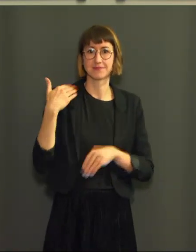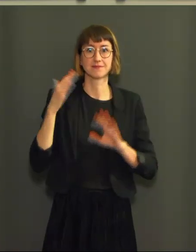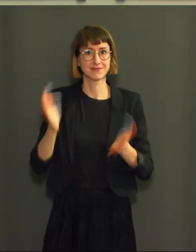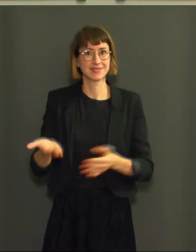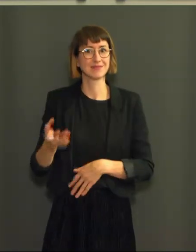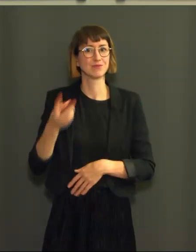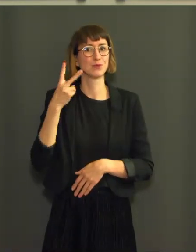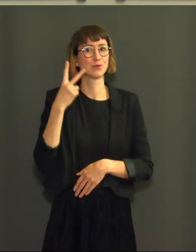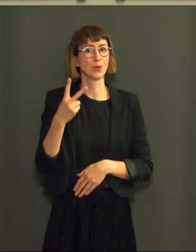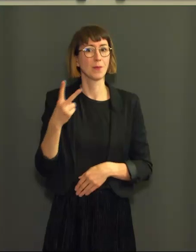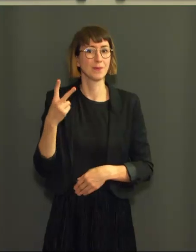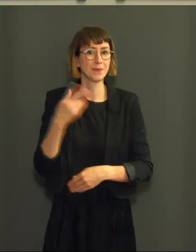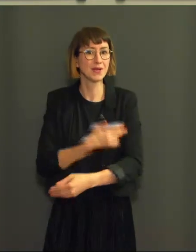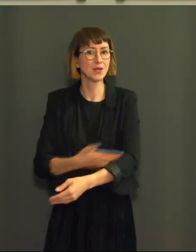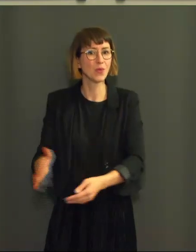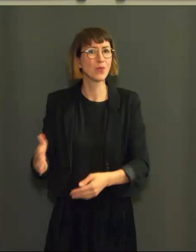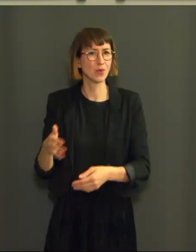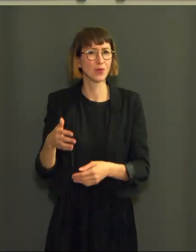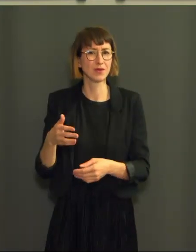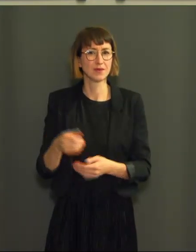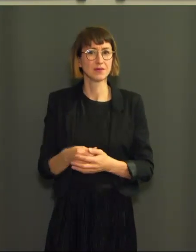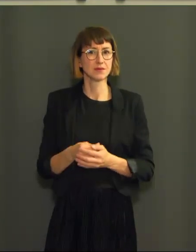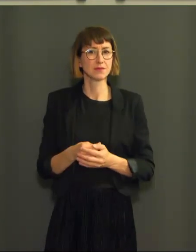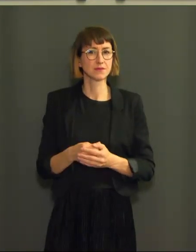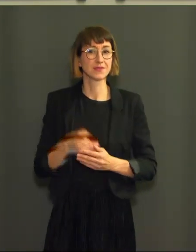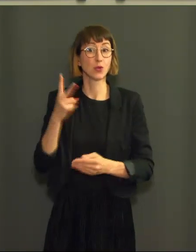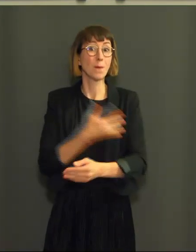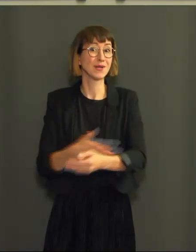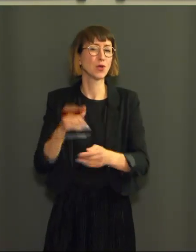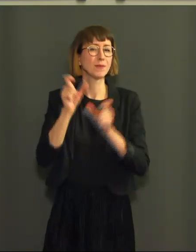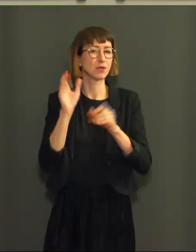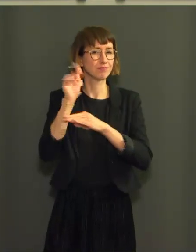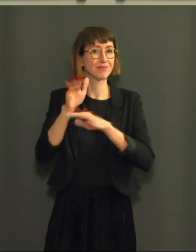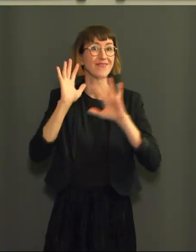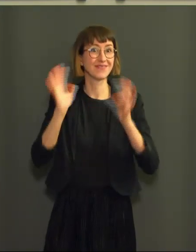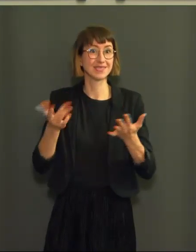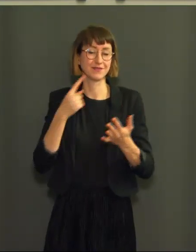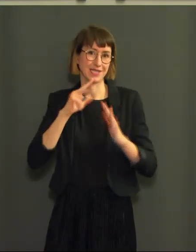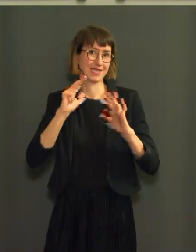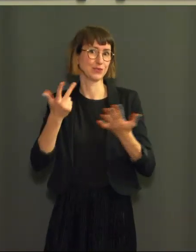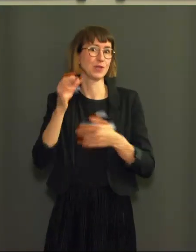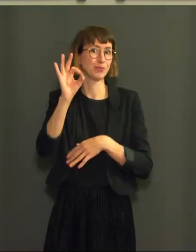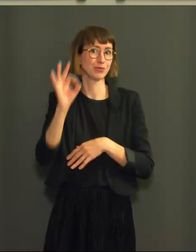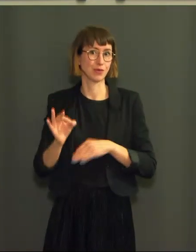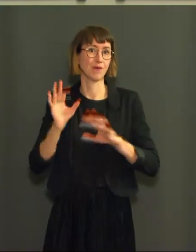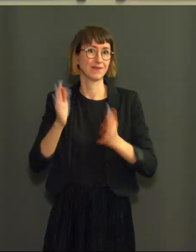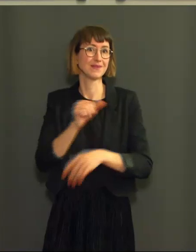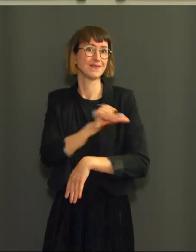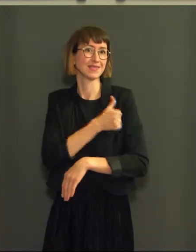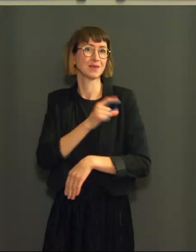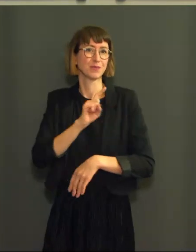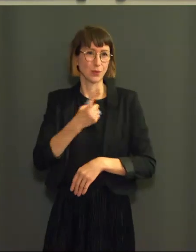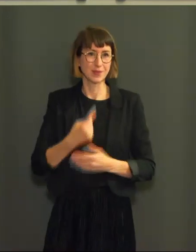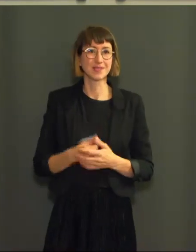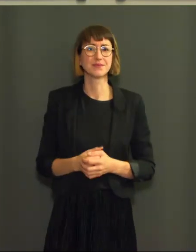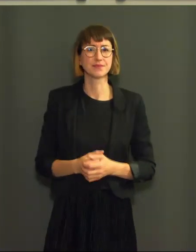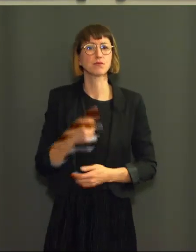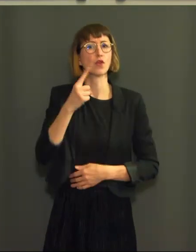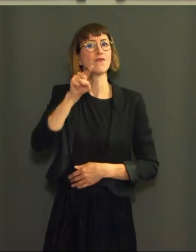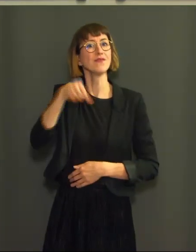été entièrement vaccinés. Parmi eux, 1,4 million étaient, et on le voit sur la diapositive,